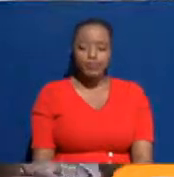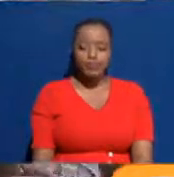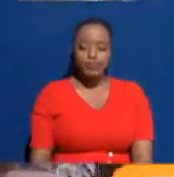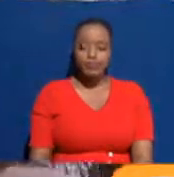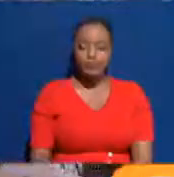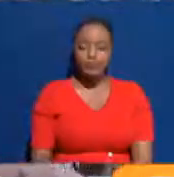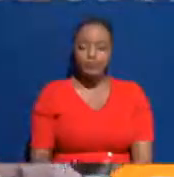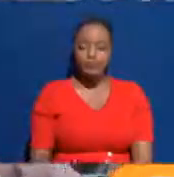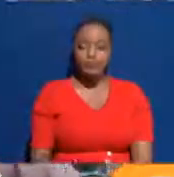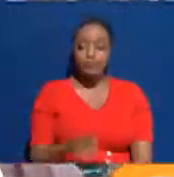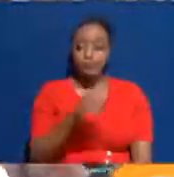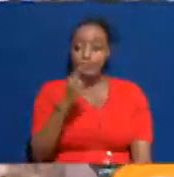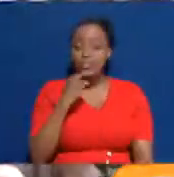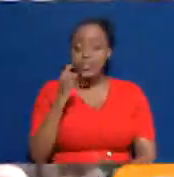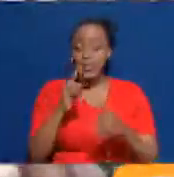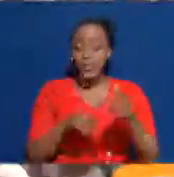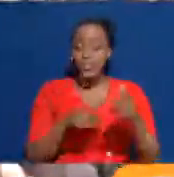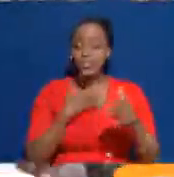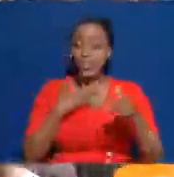Mumesemaje?